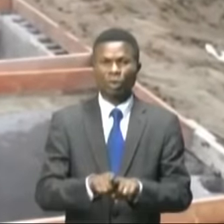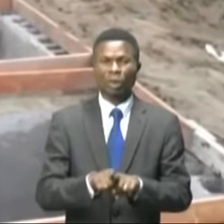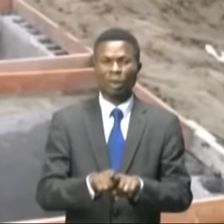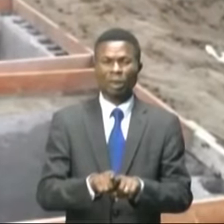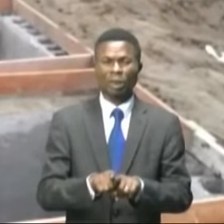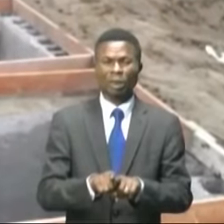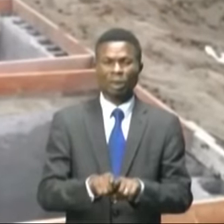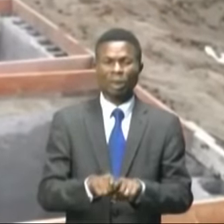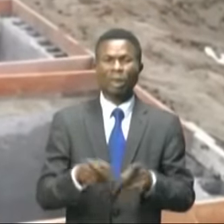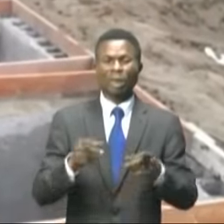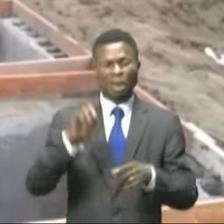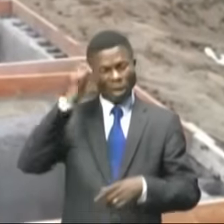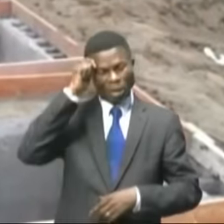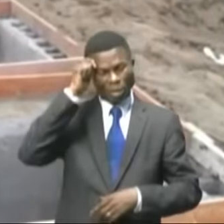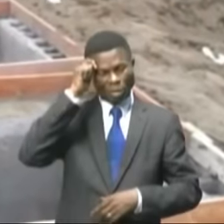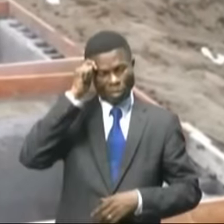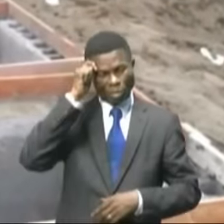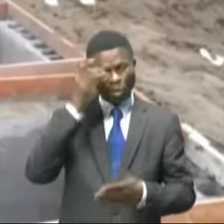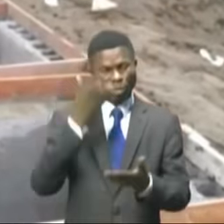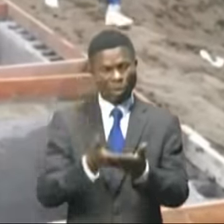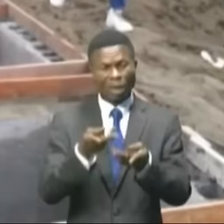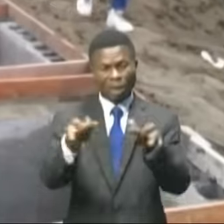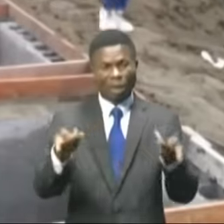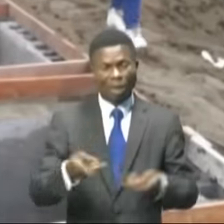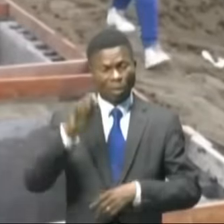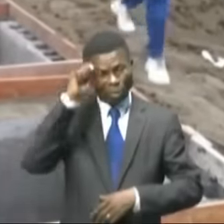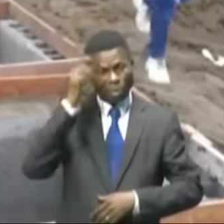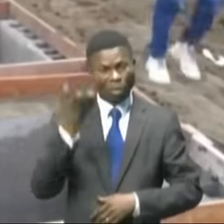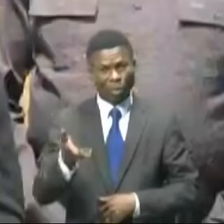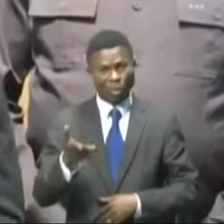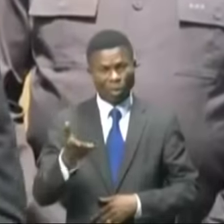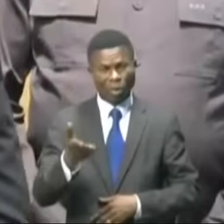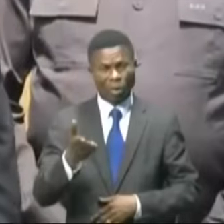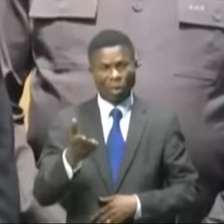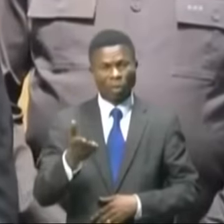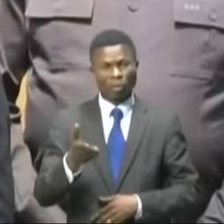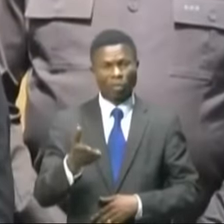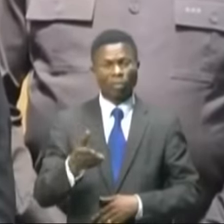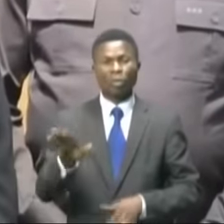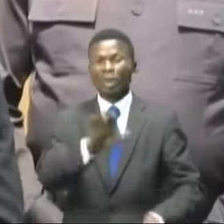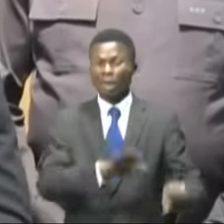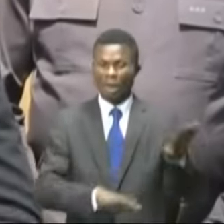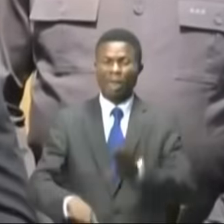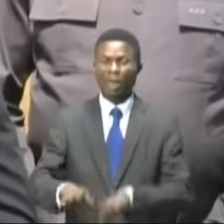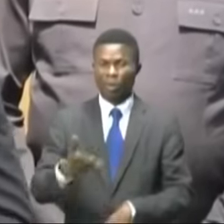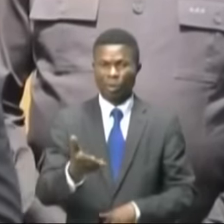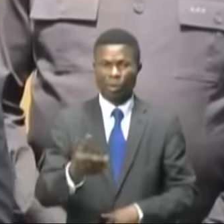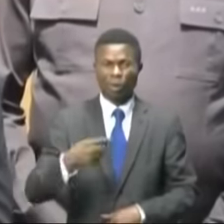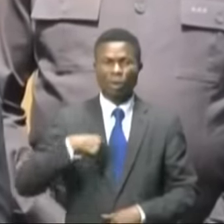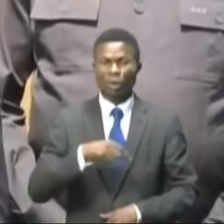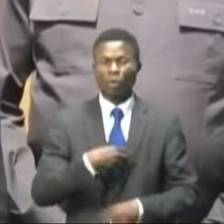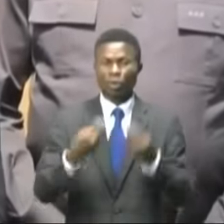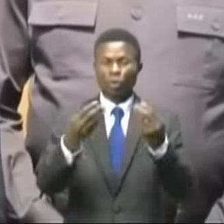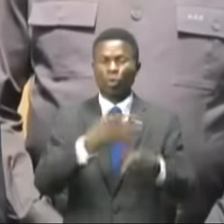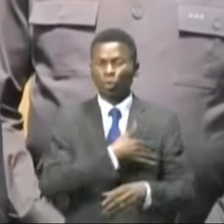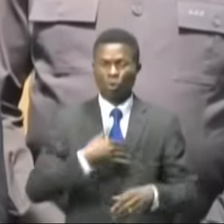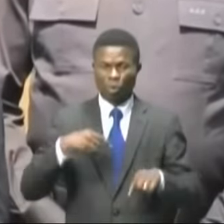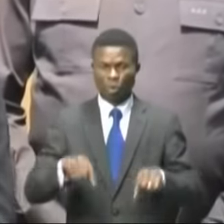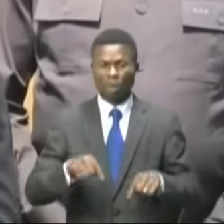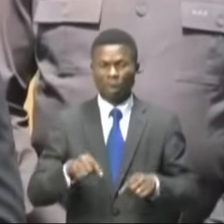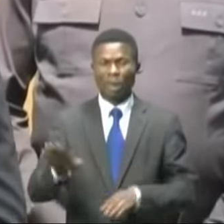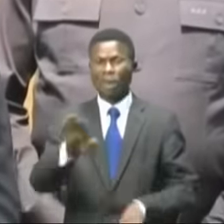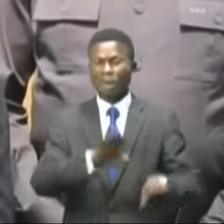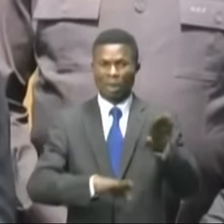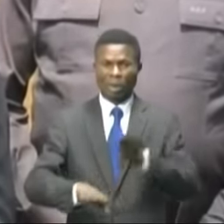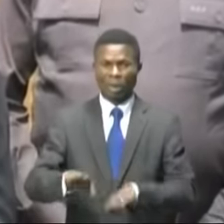les sites de mémoire qui sont prévus. Et parmi ces sites de mémoire, il y a les cimetières que nous appellerons désormais les